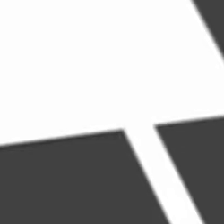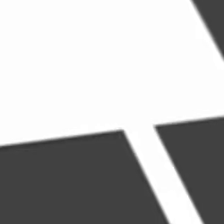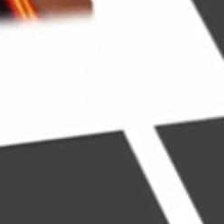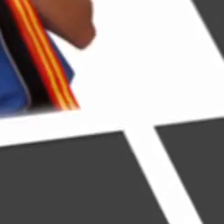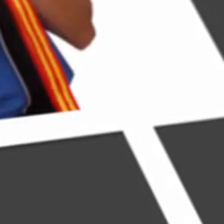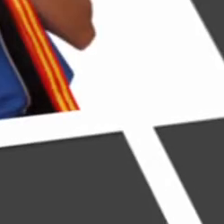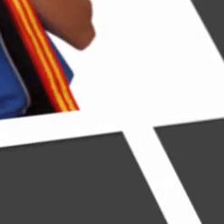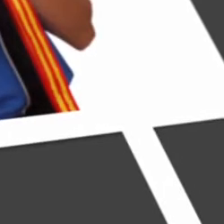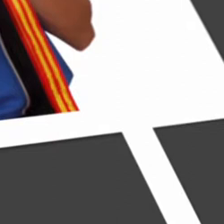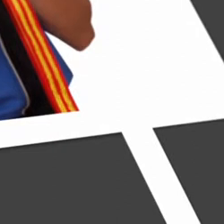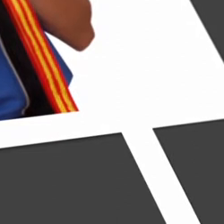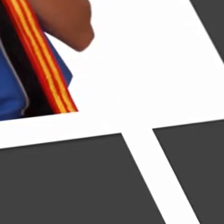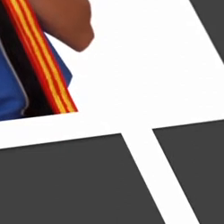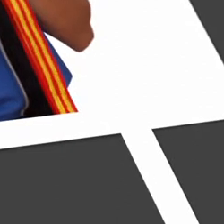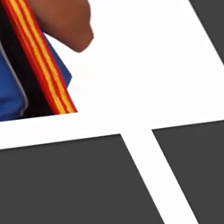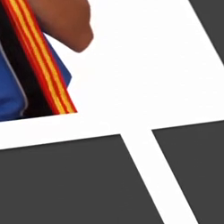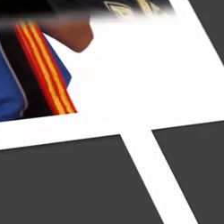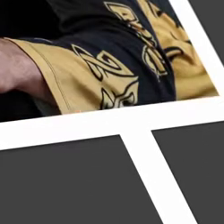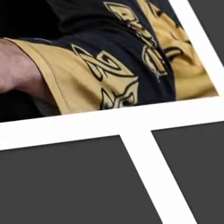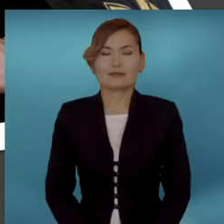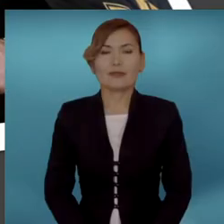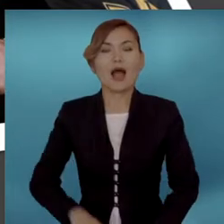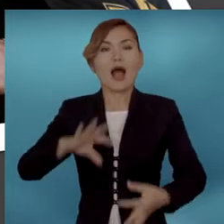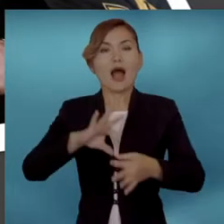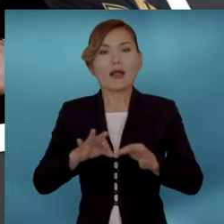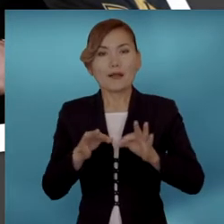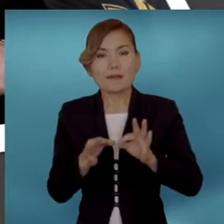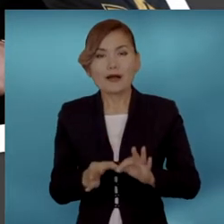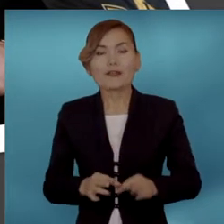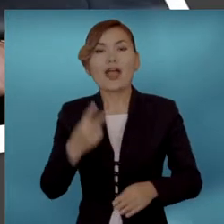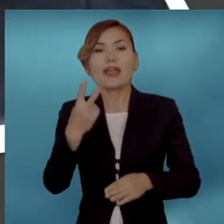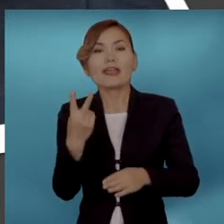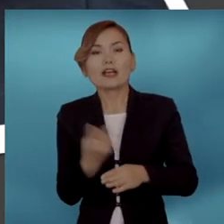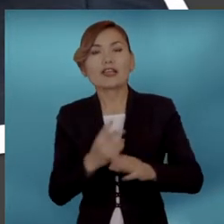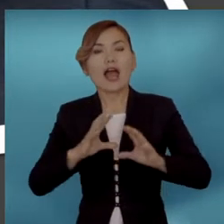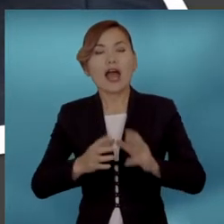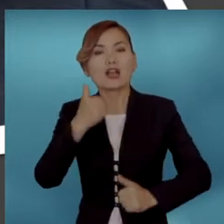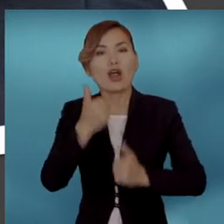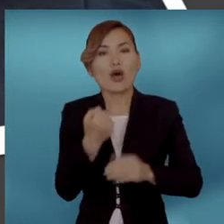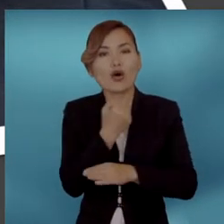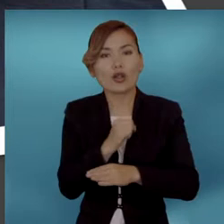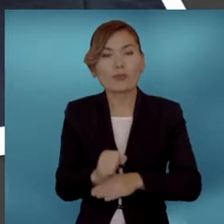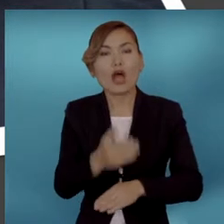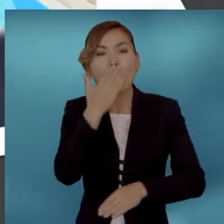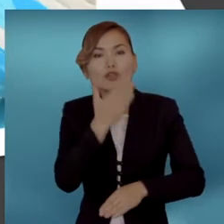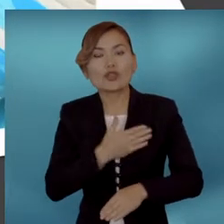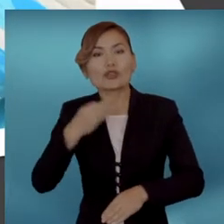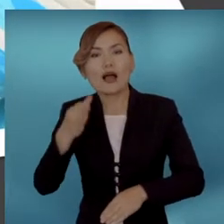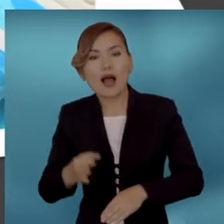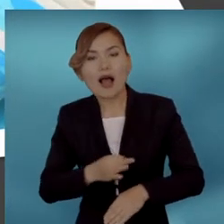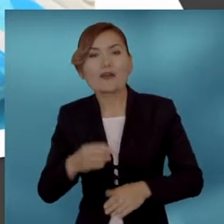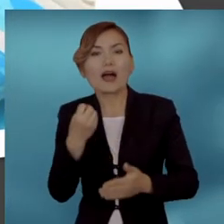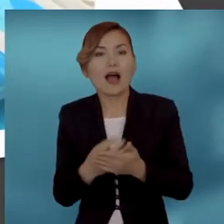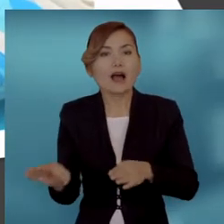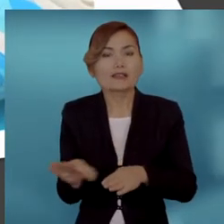олимпиада және екі дүркін әлем чемпионы, сүйікті ұл, асыл жар, қамқор әке, Қазақстан Республикасының еңбек сіңірген спорт